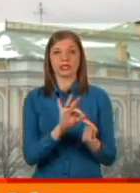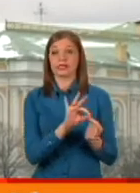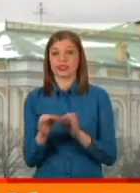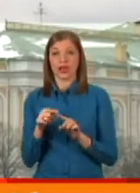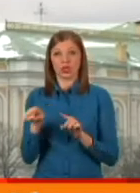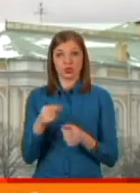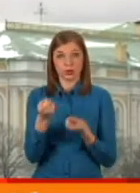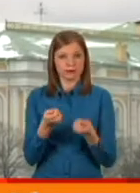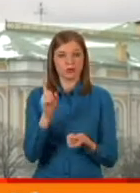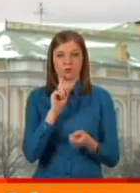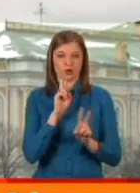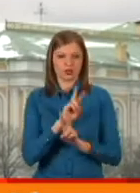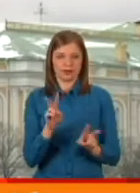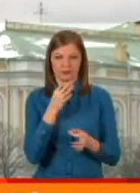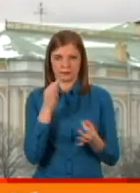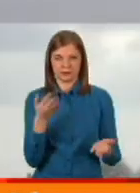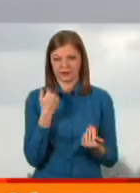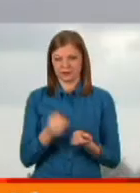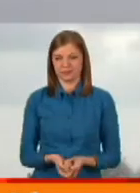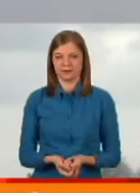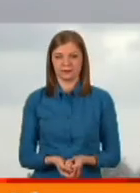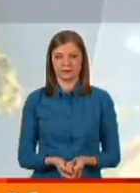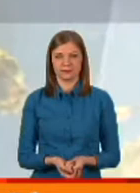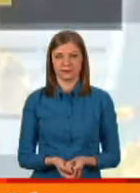цього пакета поки не розголошують.